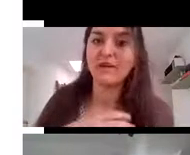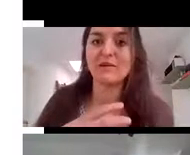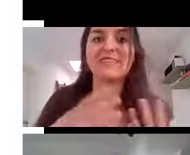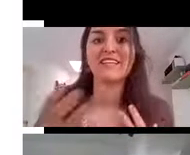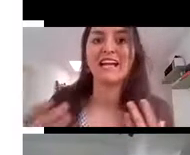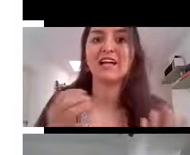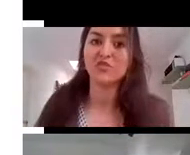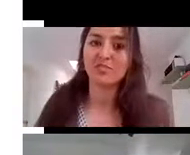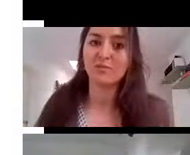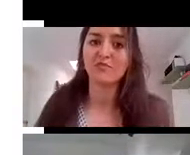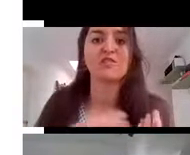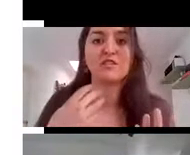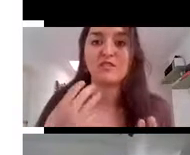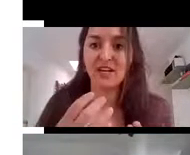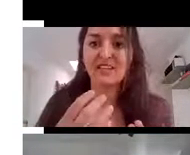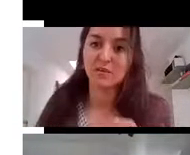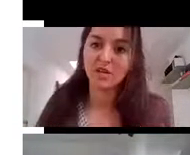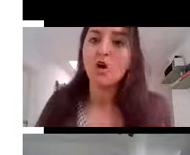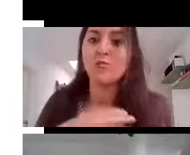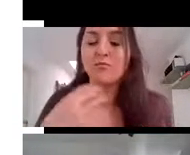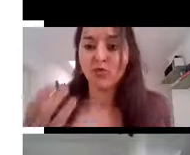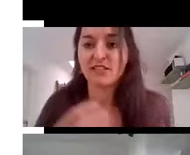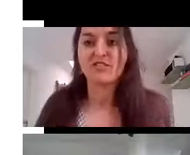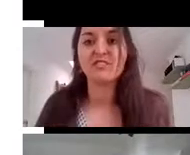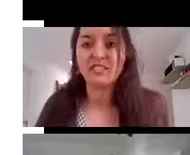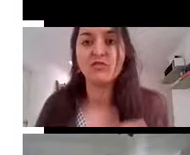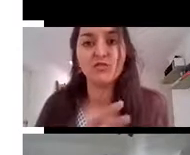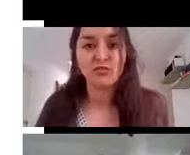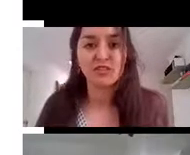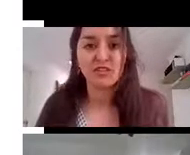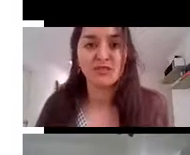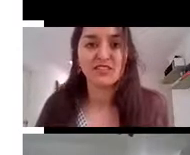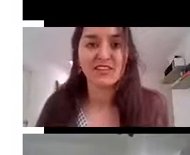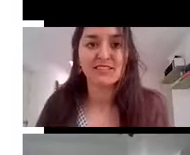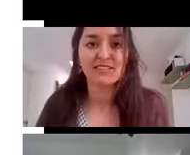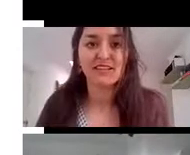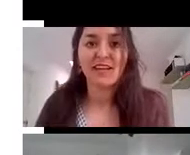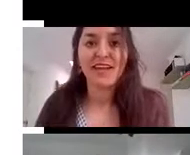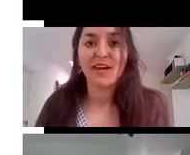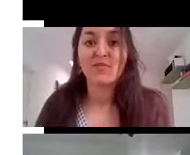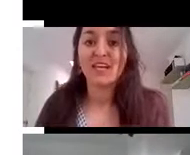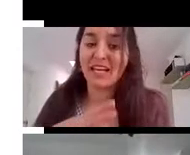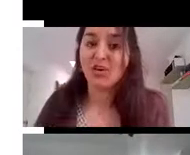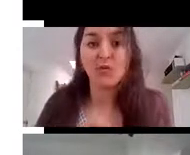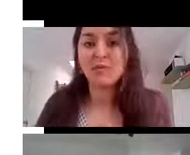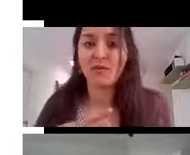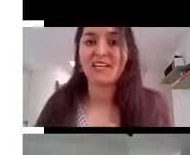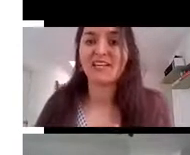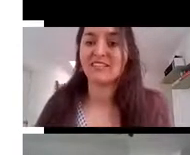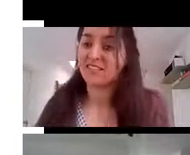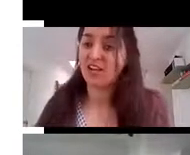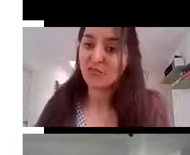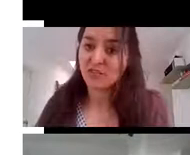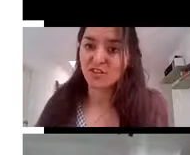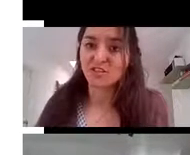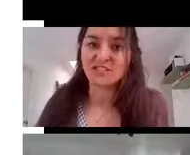om materiaal en contactoppervlakken virusvrij te hebben. Nu is dat dus 3 uur dat volstaat. De 1 hobby per week